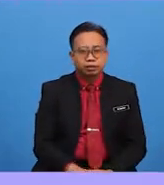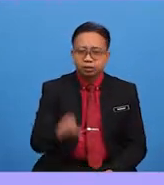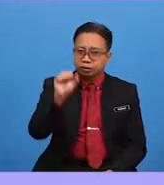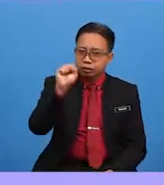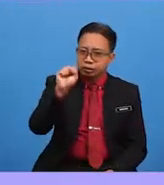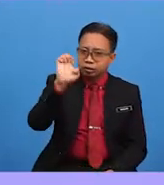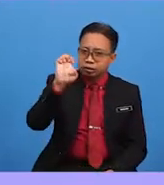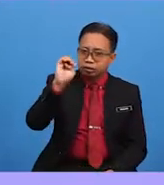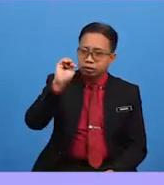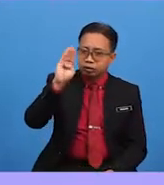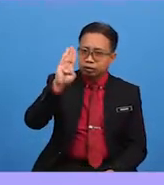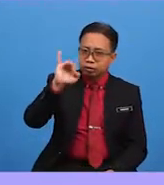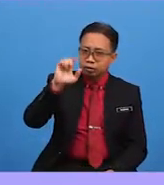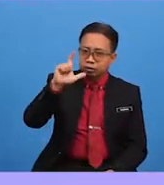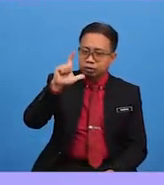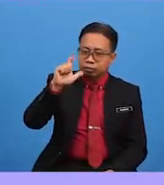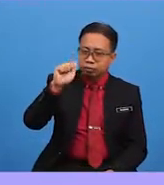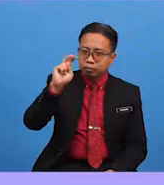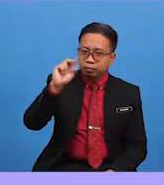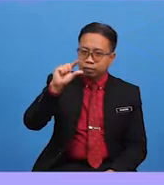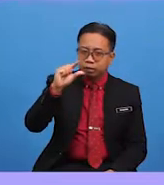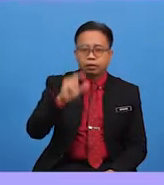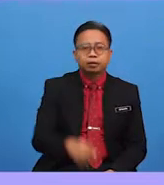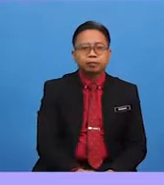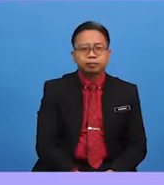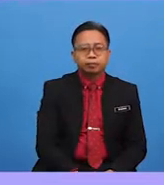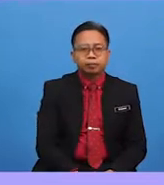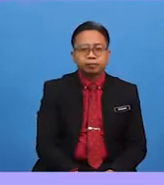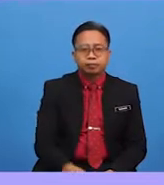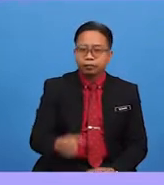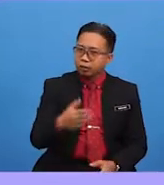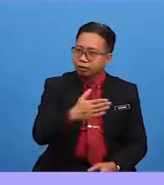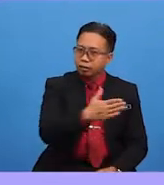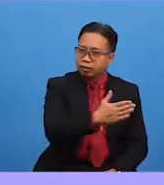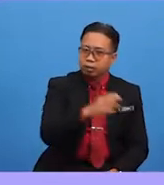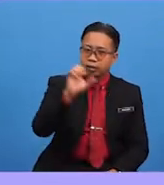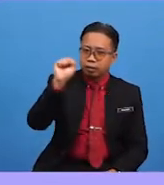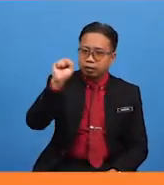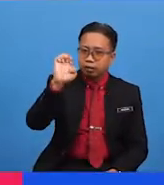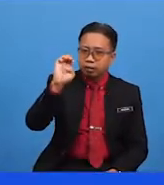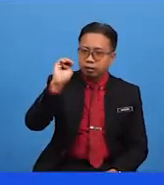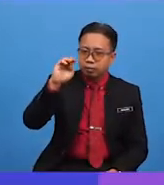sem, bi, lang. Sem, bi, lang.